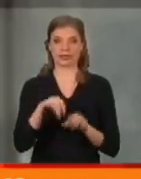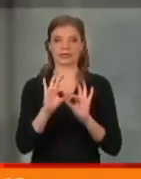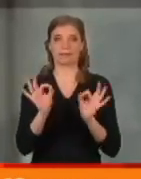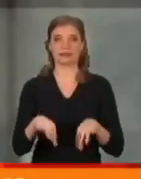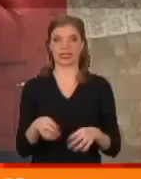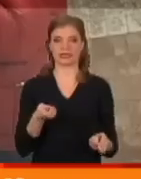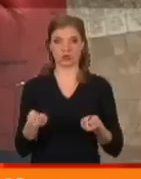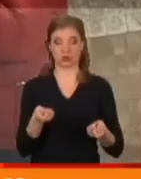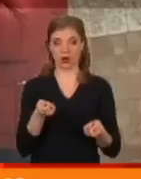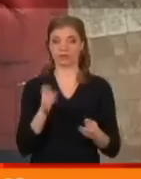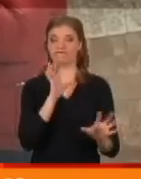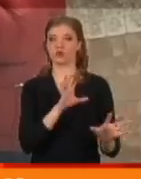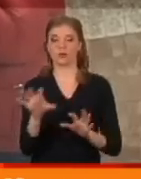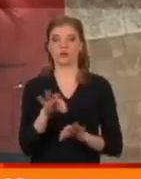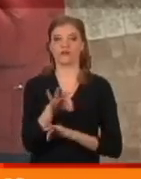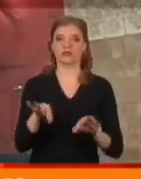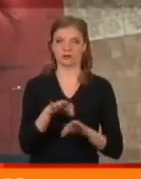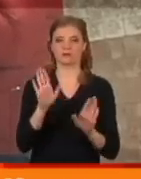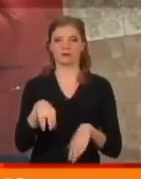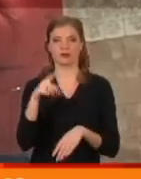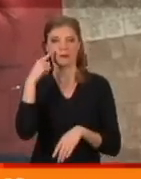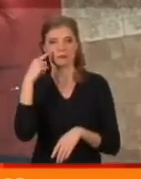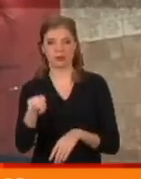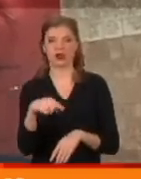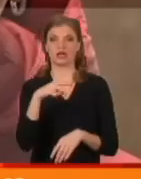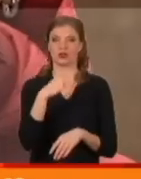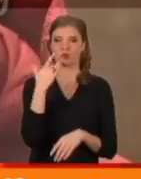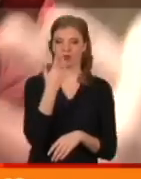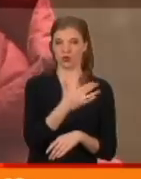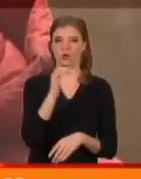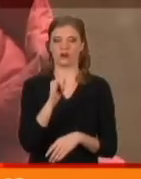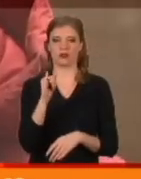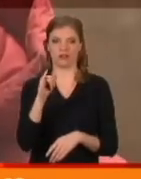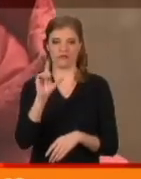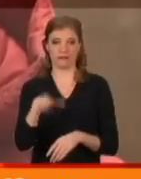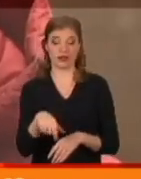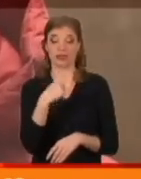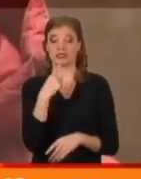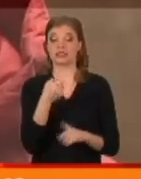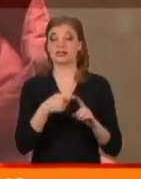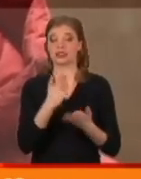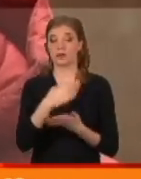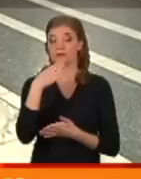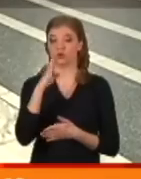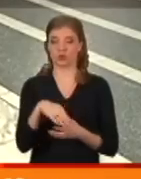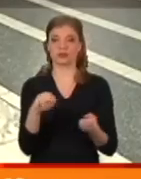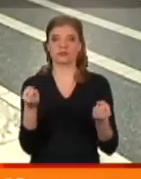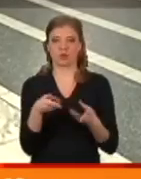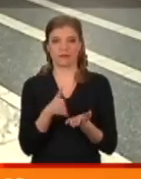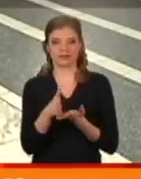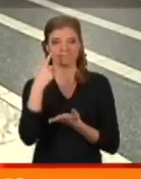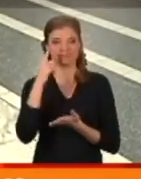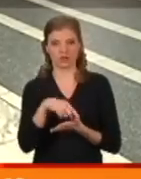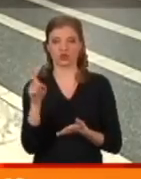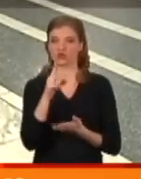мистецьких кураторів. Опікувався проектами в Пекіні, Нью-Йорку та Венеції. Він переконує, має задосить профільних знань і досвіду,